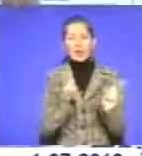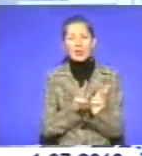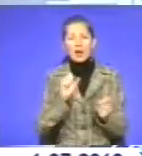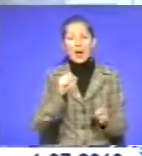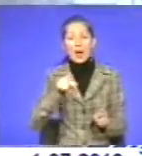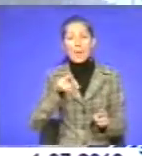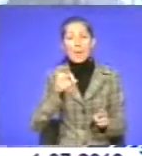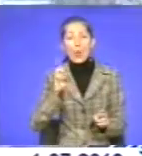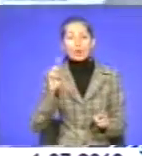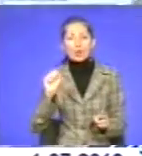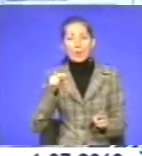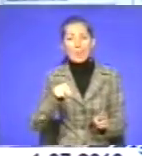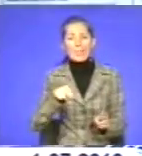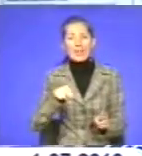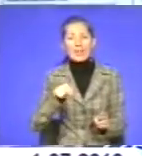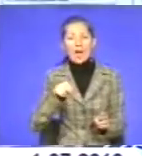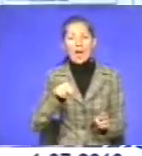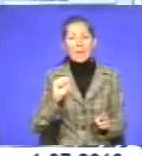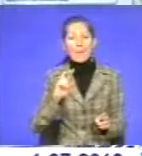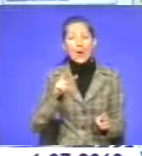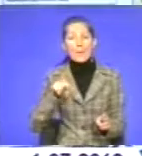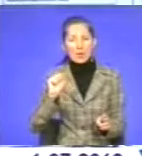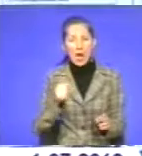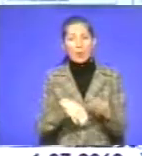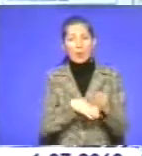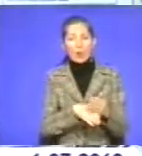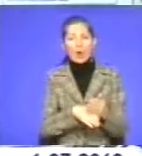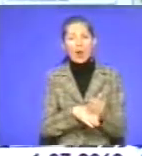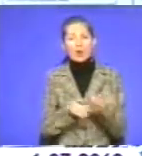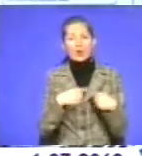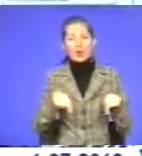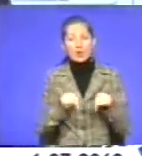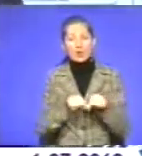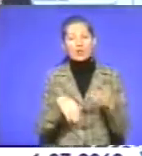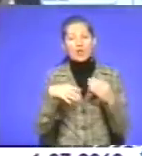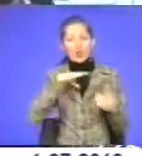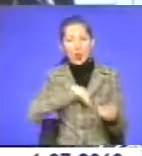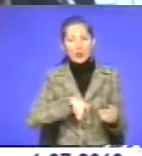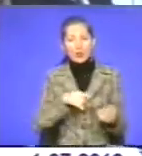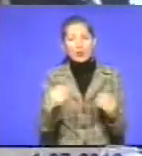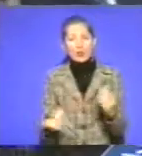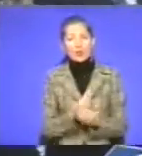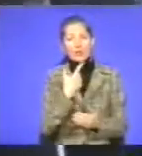нас допомагає нам зібратися духовно, щоб ми відновили в собі образ і подобу